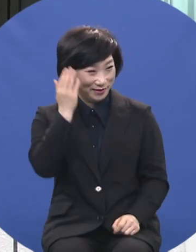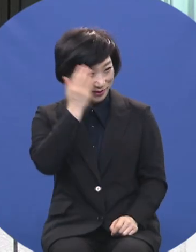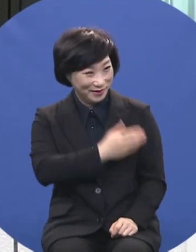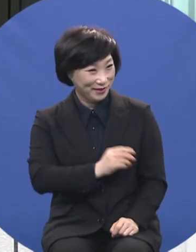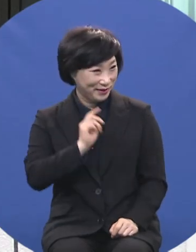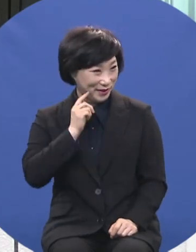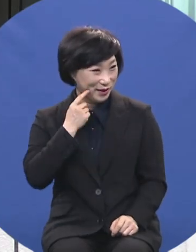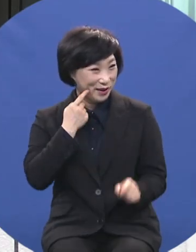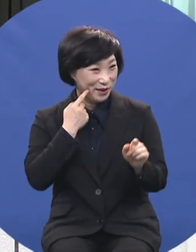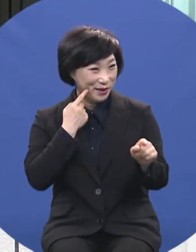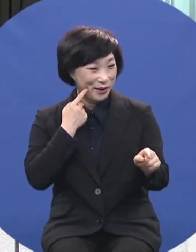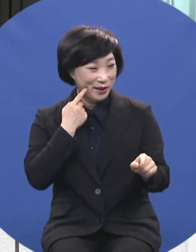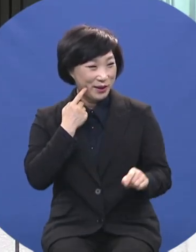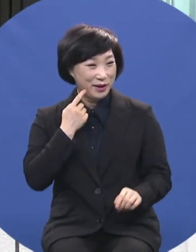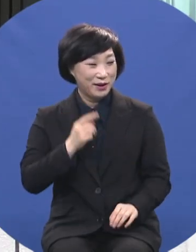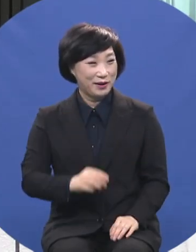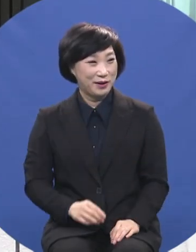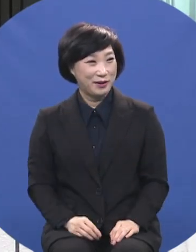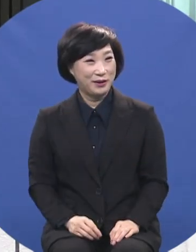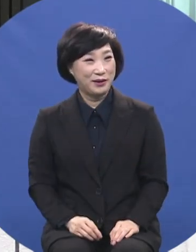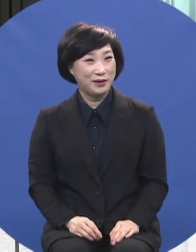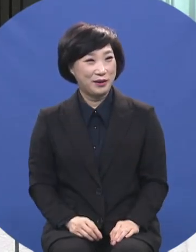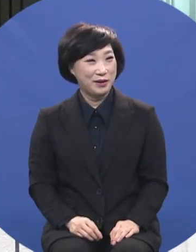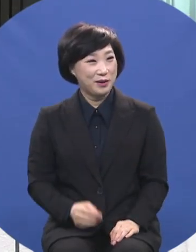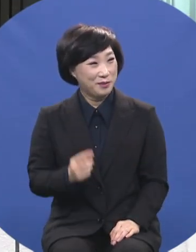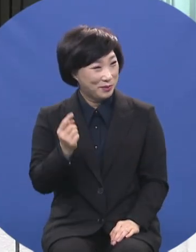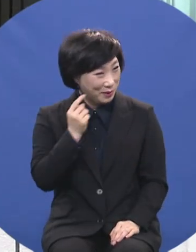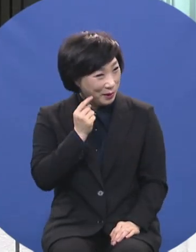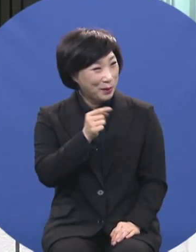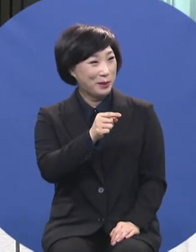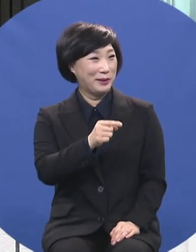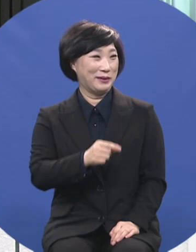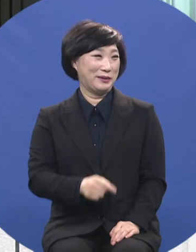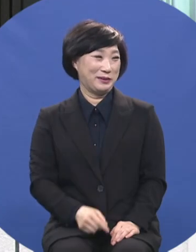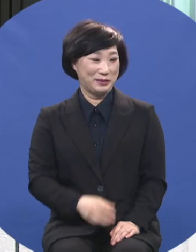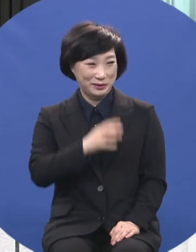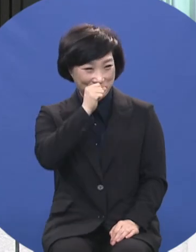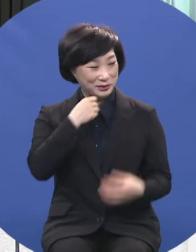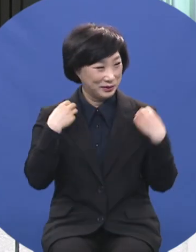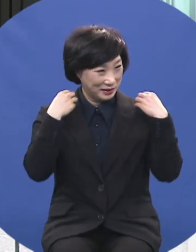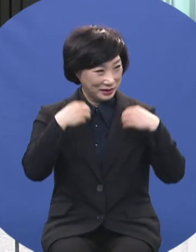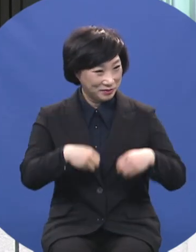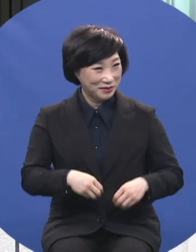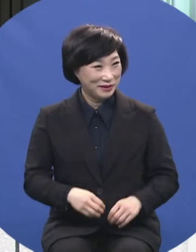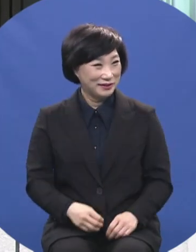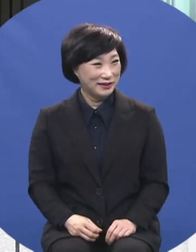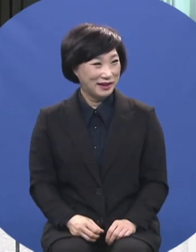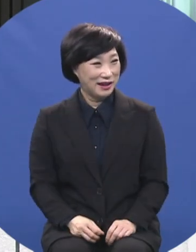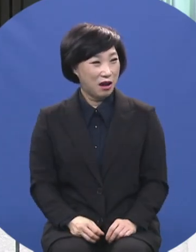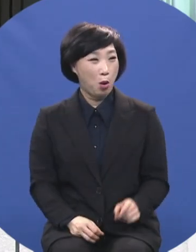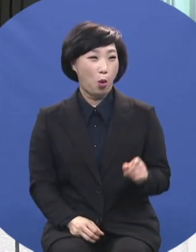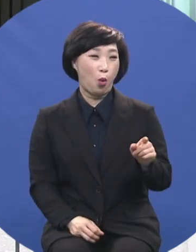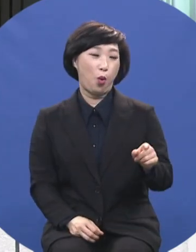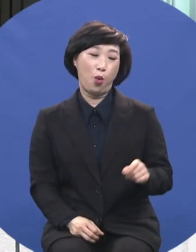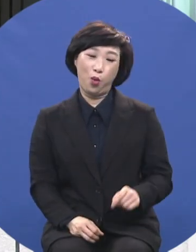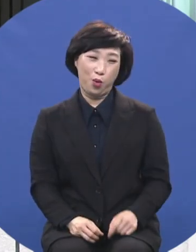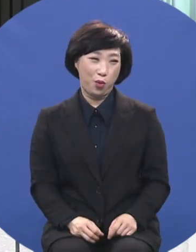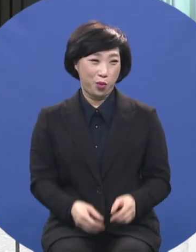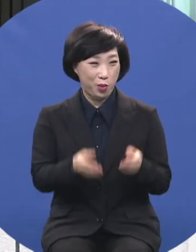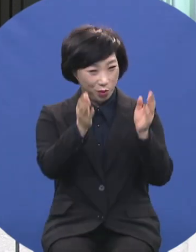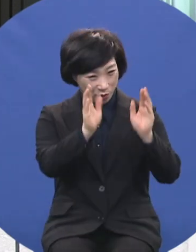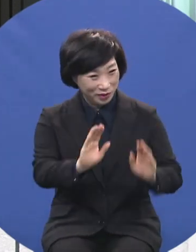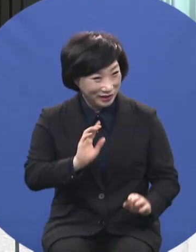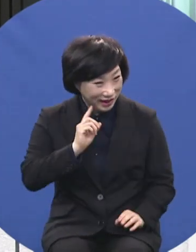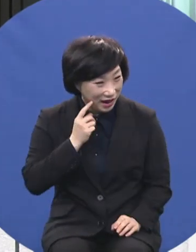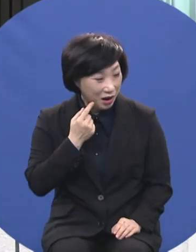깔끔하다, 예쁘다, 피부도 곱다, 좋은 옷 입었다, 참 맵시도